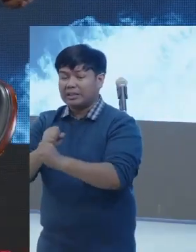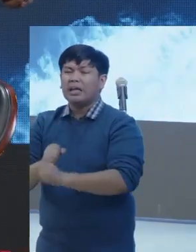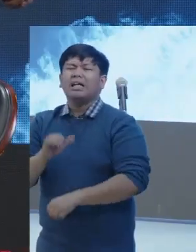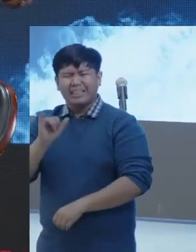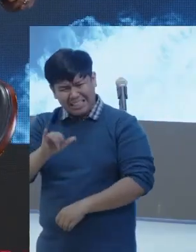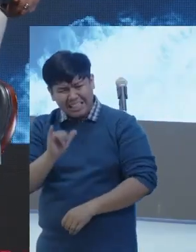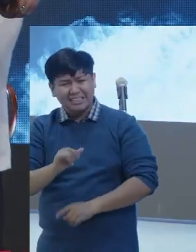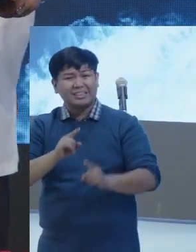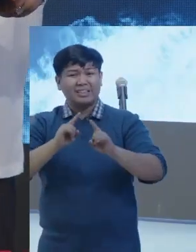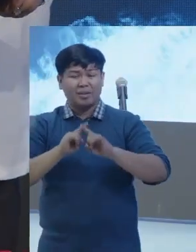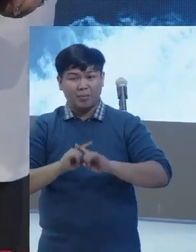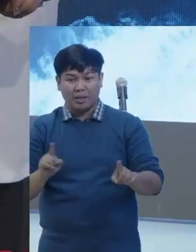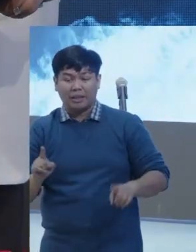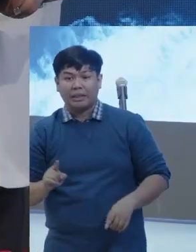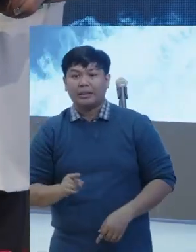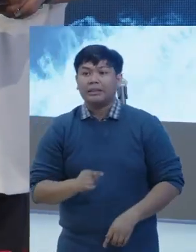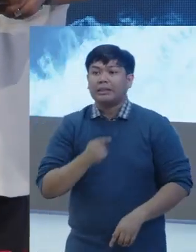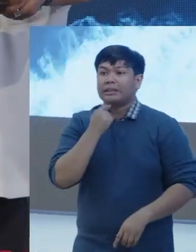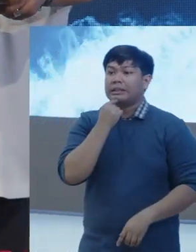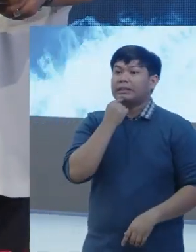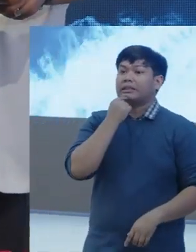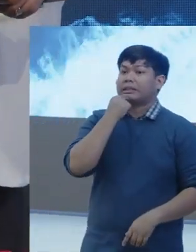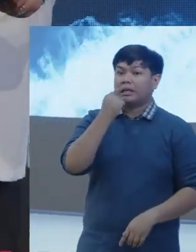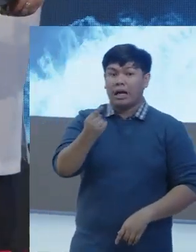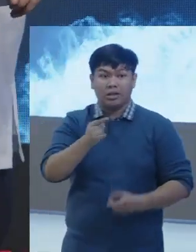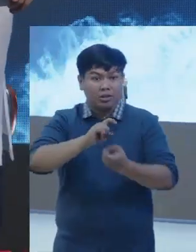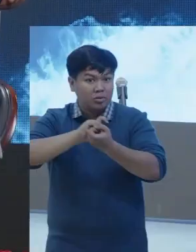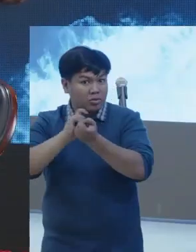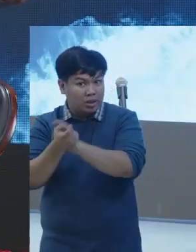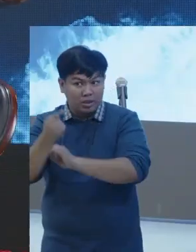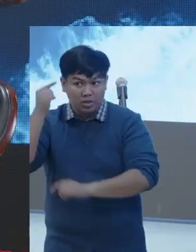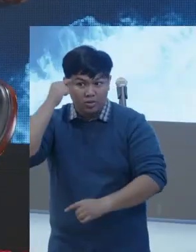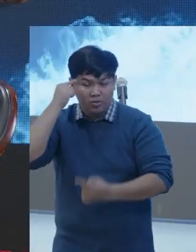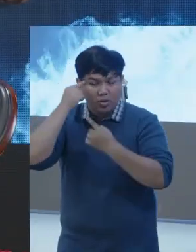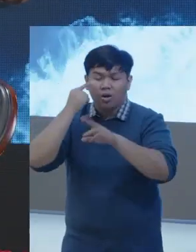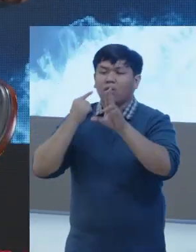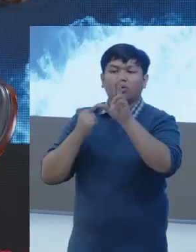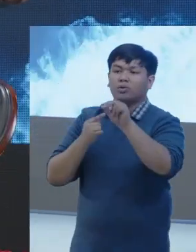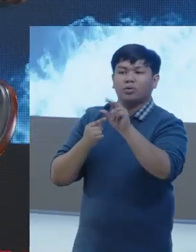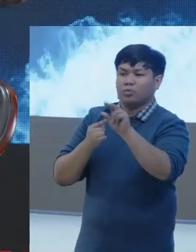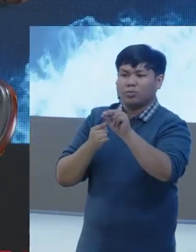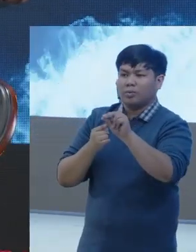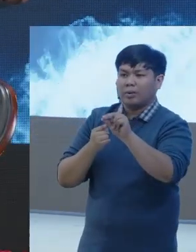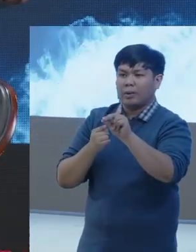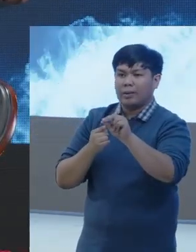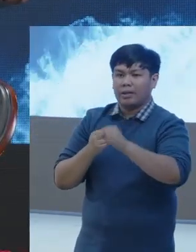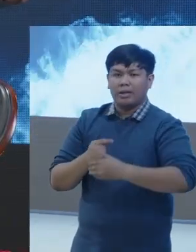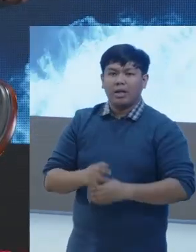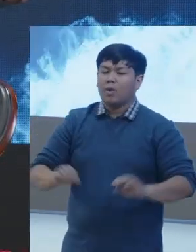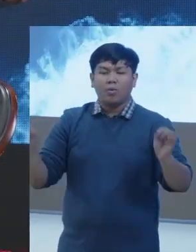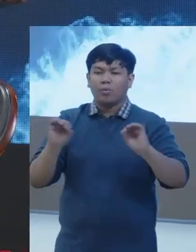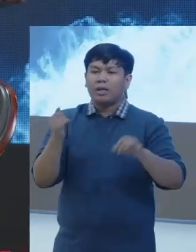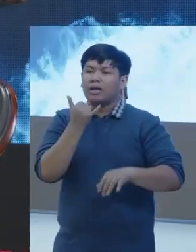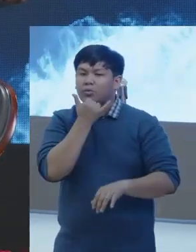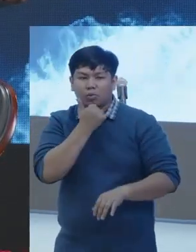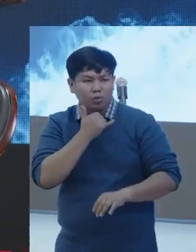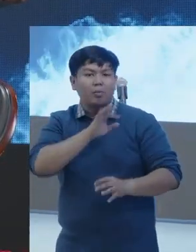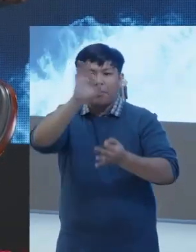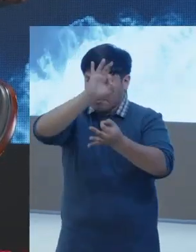Hindi sinabi na God repented. Si God po hindi nagre-repent kasi hindi po siya nagkakasala.